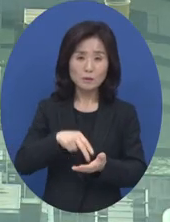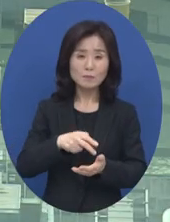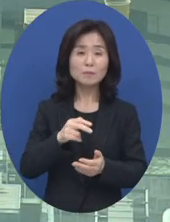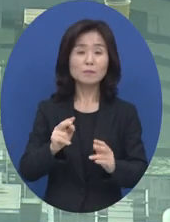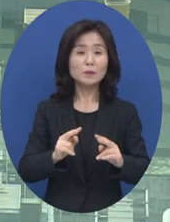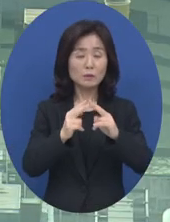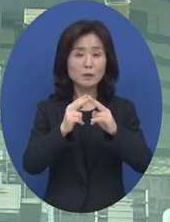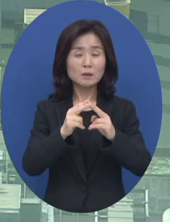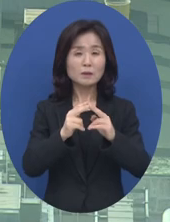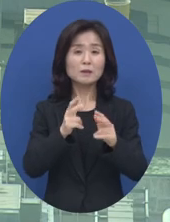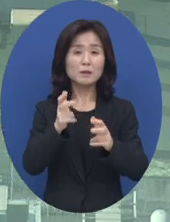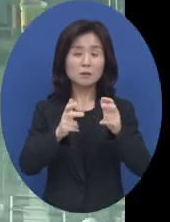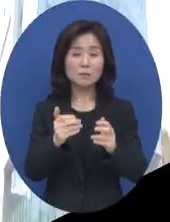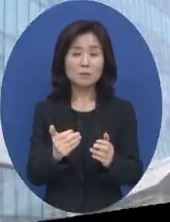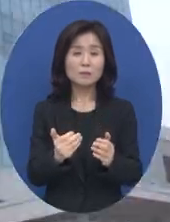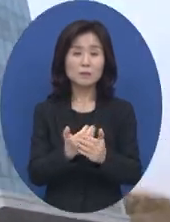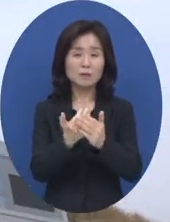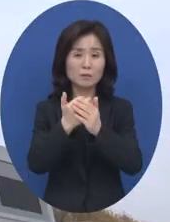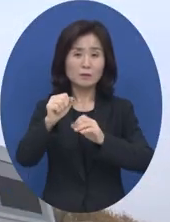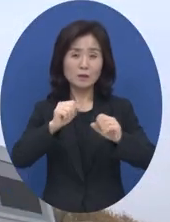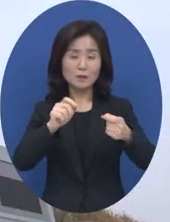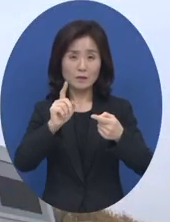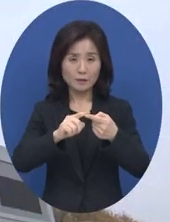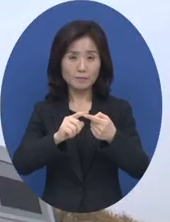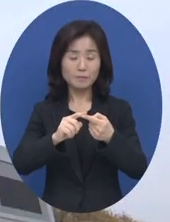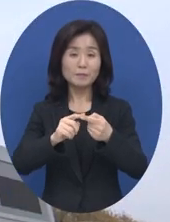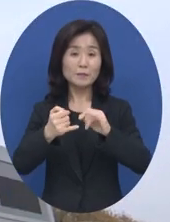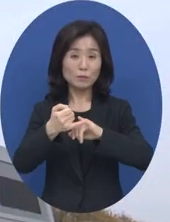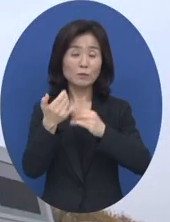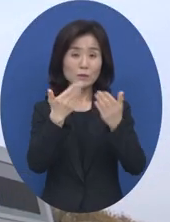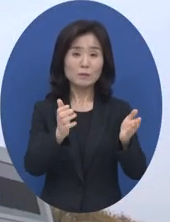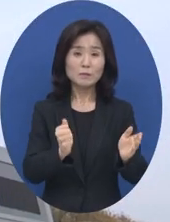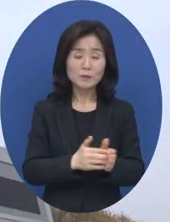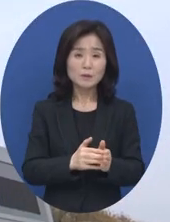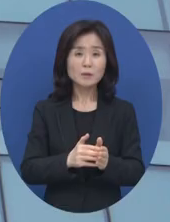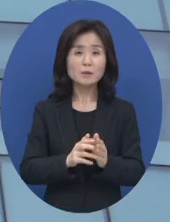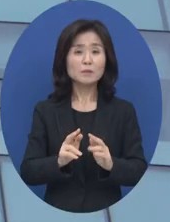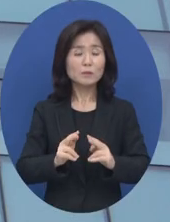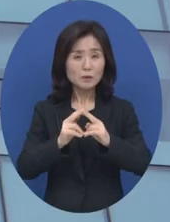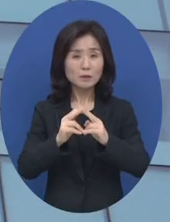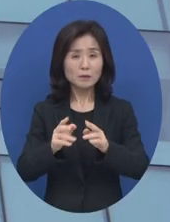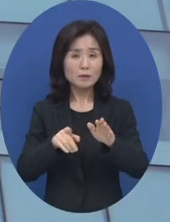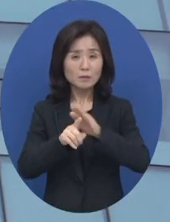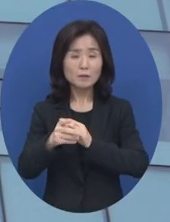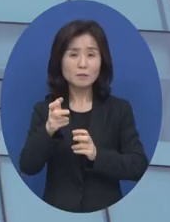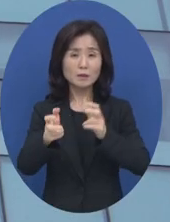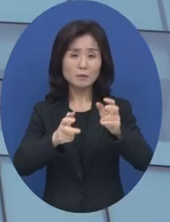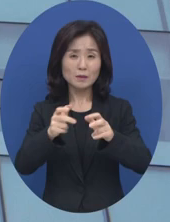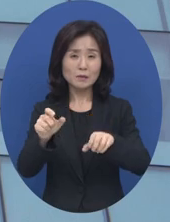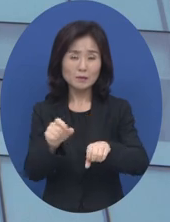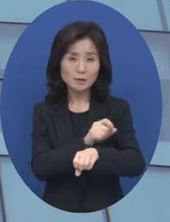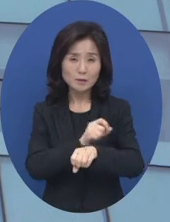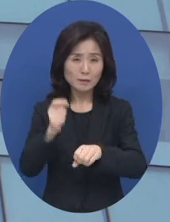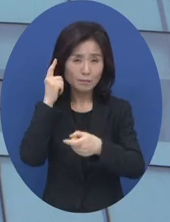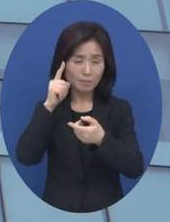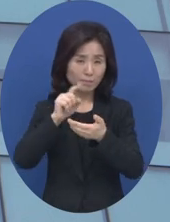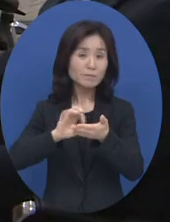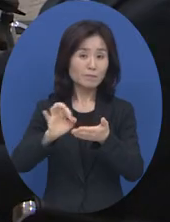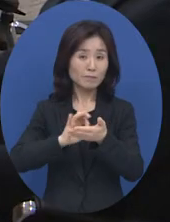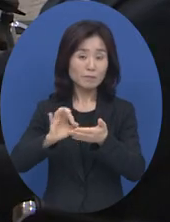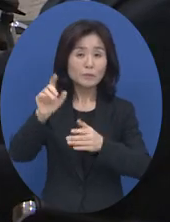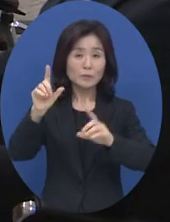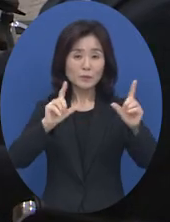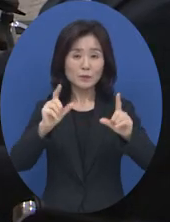경기도 차원의 지원을 약속했습니다. 반도체 등 첨단 산업에 특히 신경 쓰는 모습입니다.